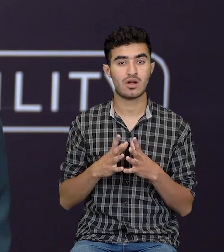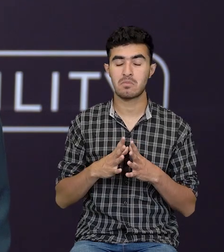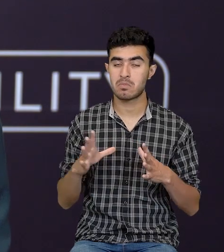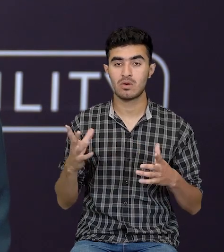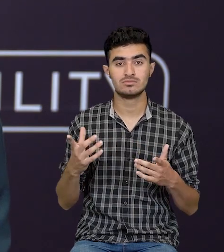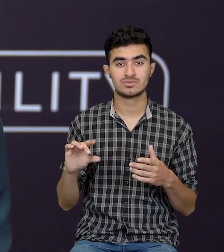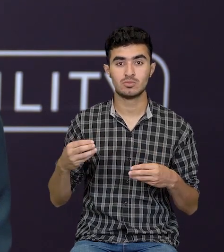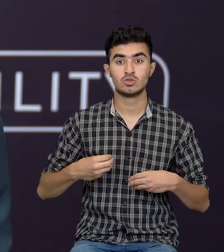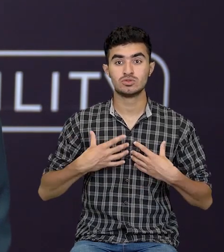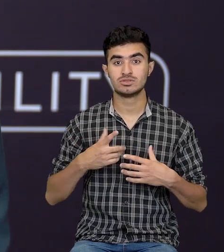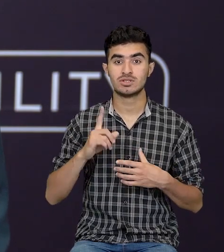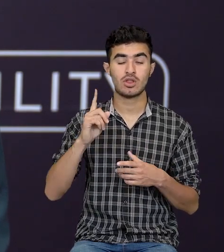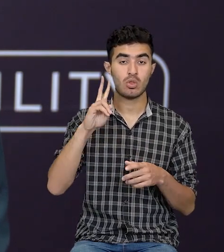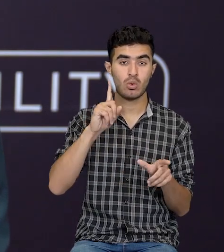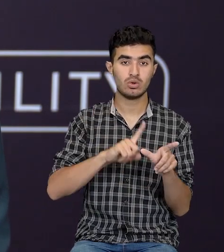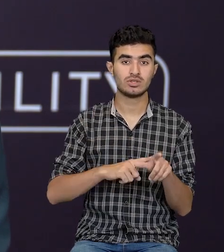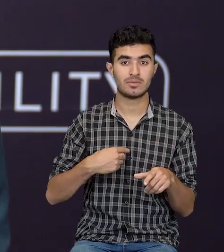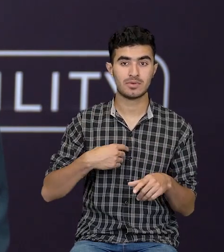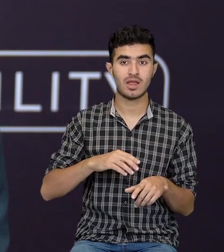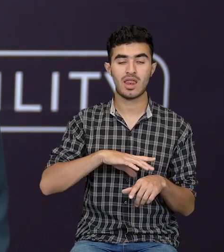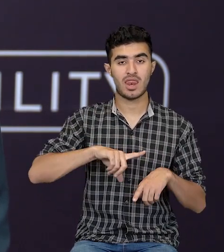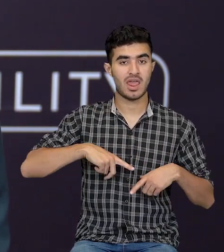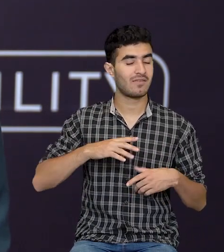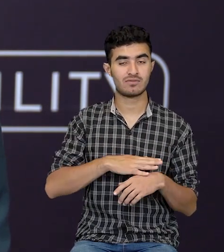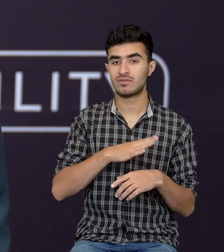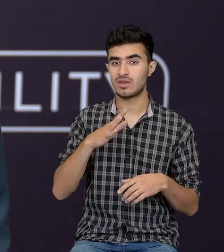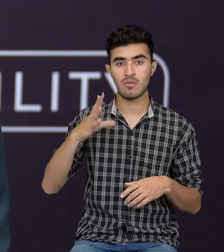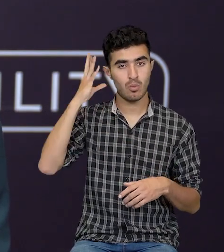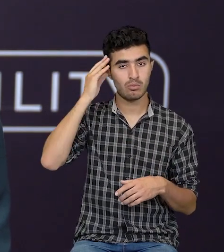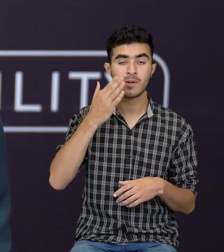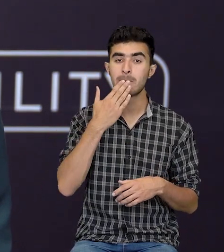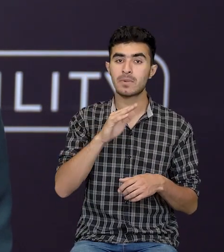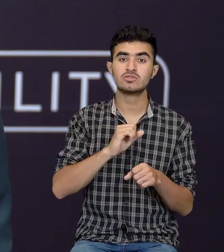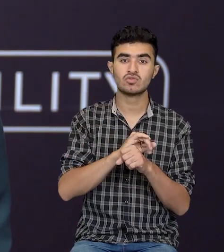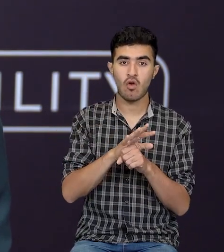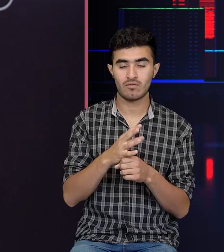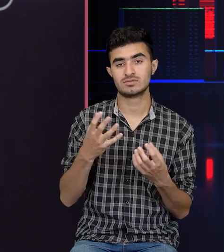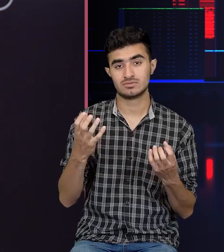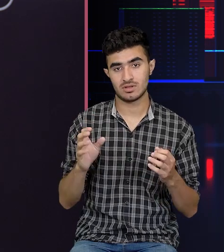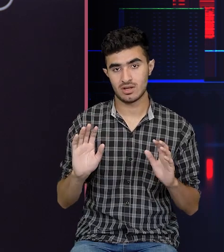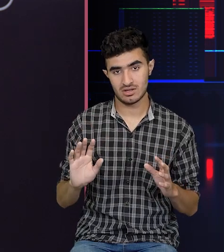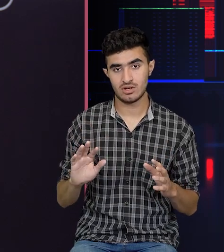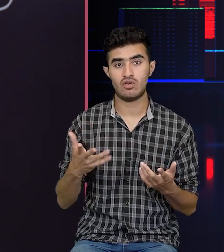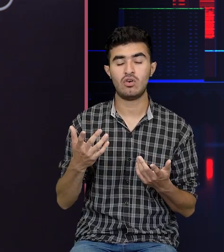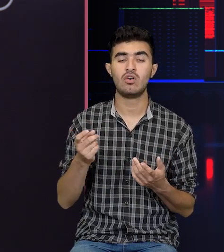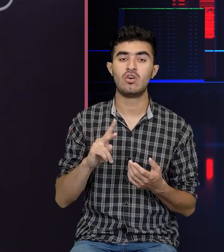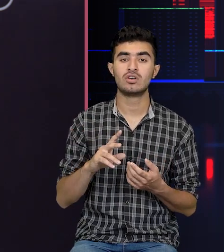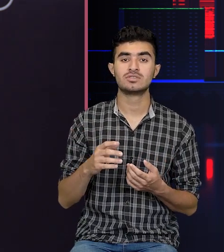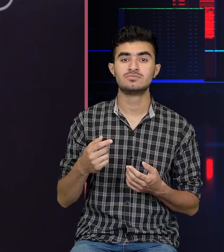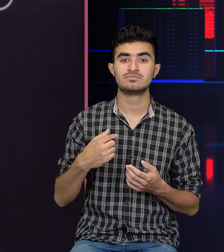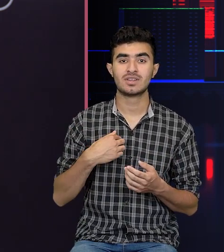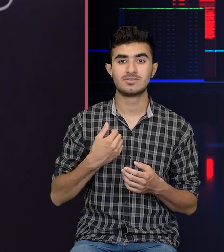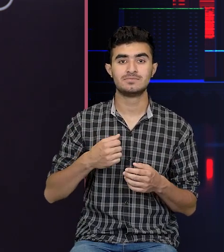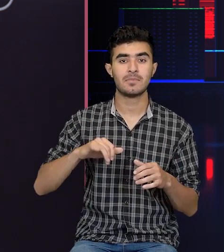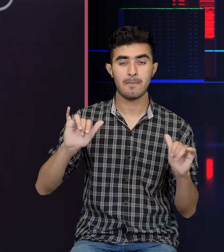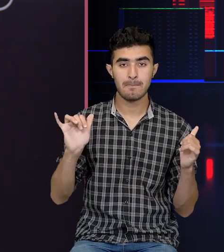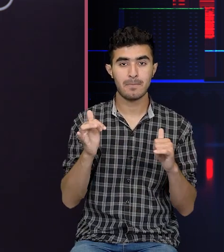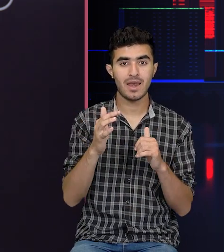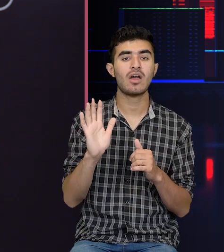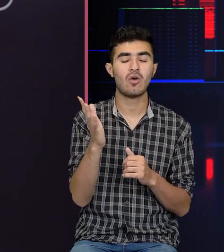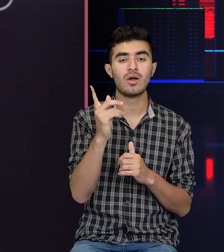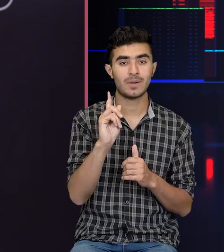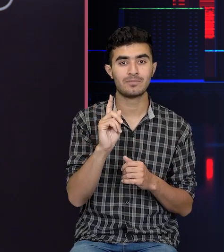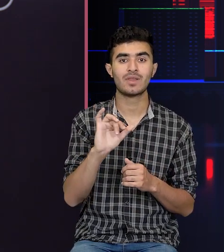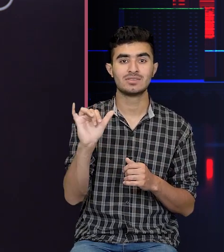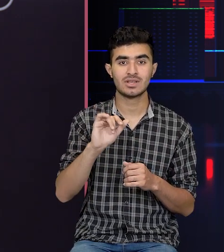भी मना करते थे, उन्होंने जितनी खिलानी थी खिला ली, अब बस वो चले गए हैं तो ये छोड़ दो। बहस हुई तो फिर मैं अपनी बहन के घर आ गया था।